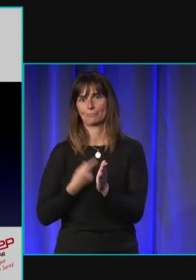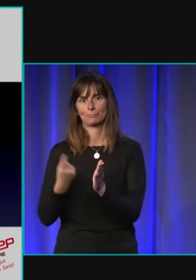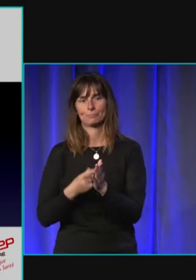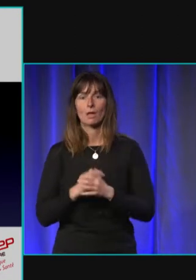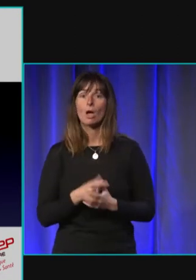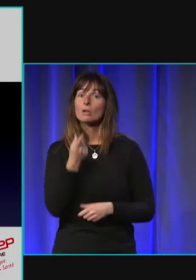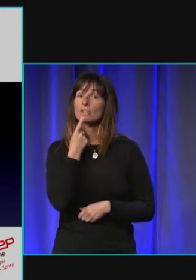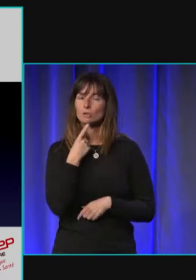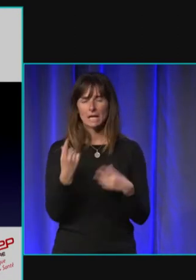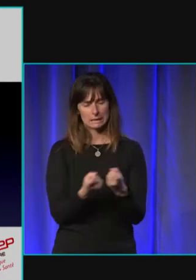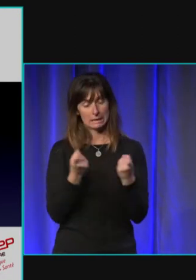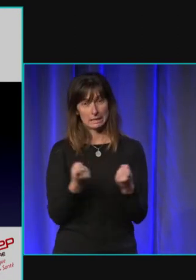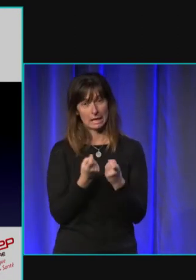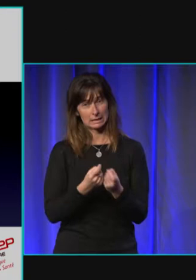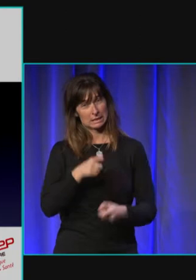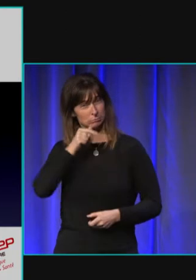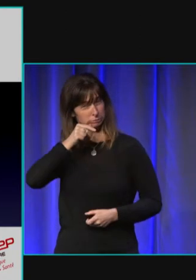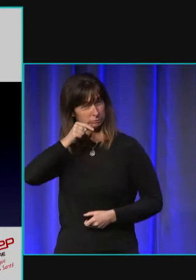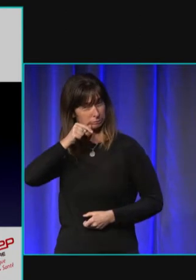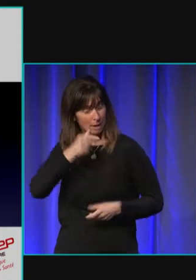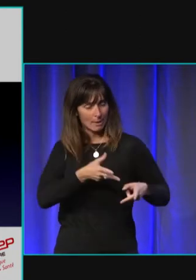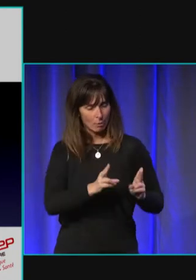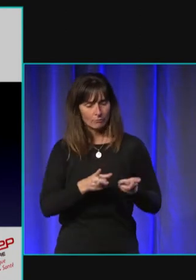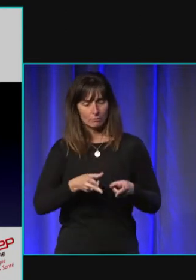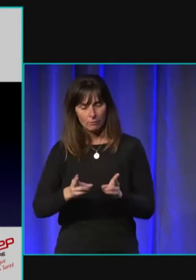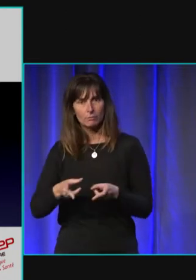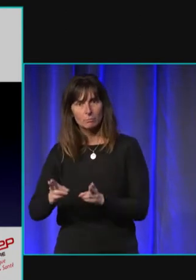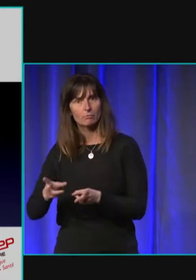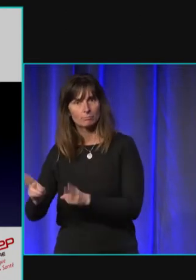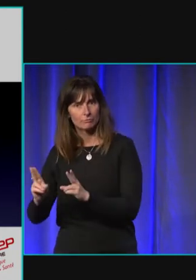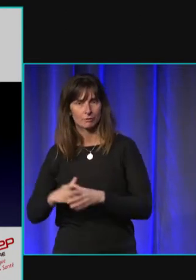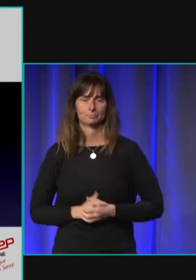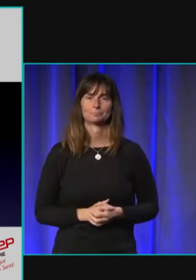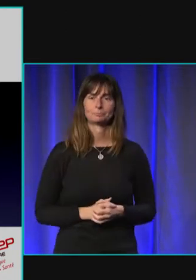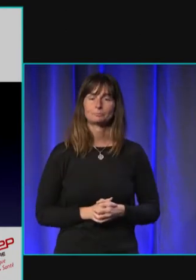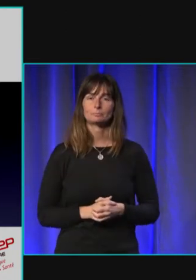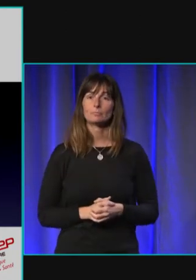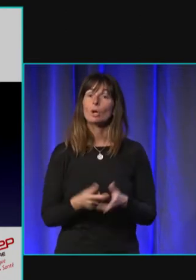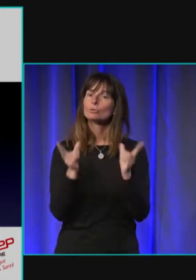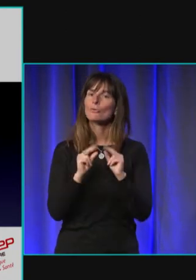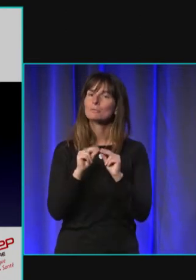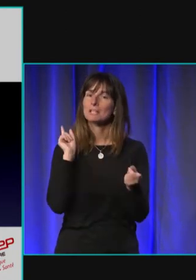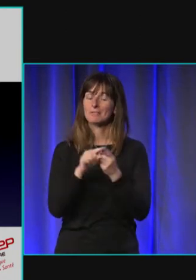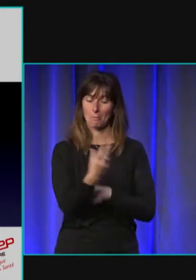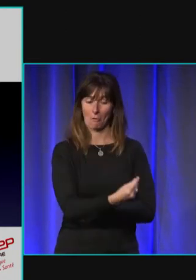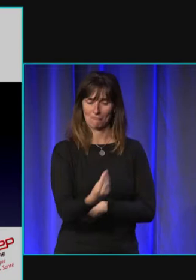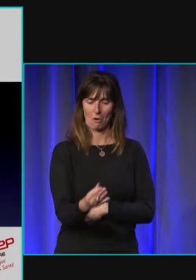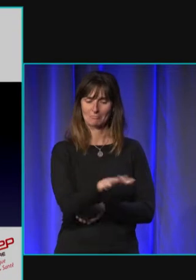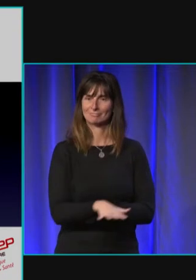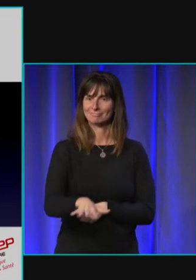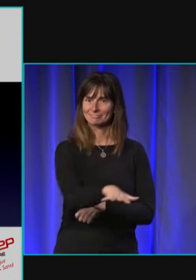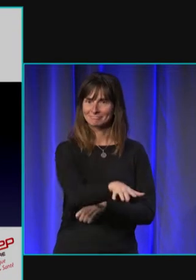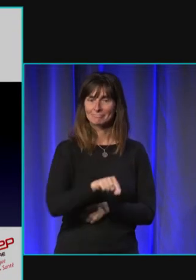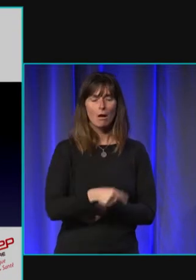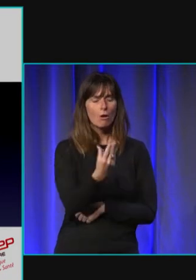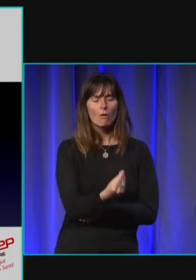des exercices intenses, intermittents. Et donc, je vais vous parler de l'enfant. Donc, l'enfant, on va pouvoir